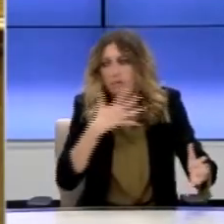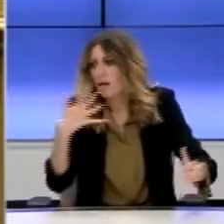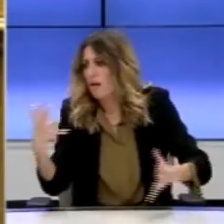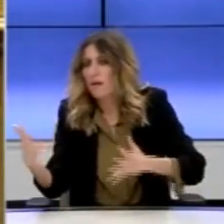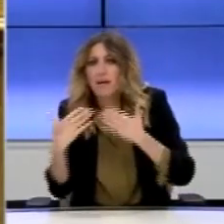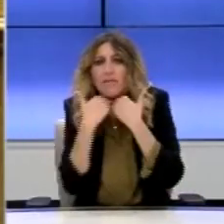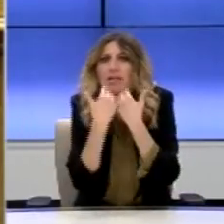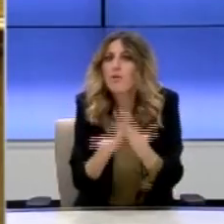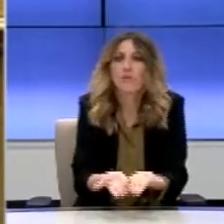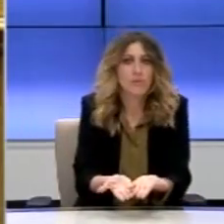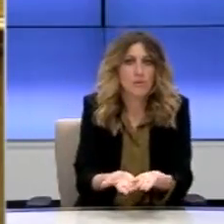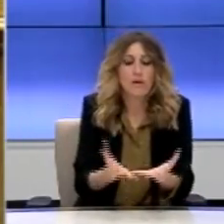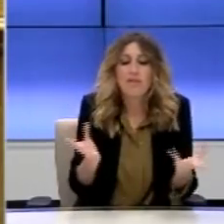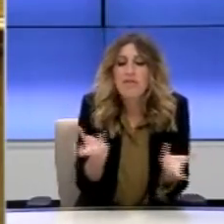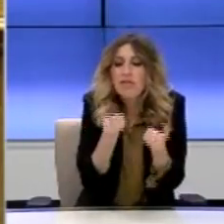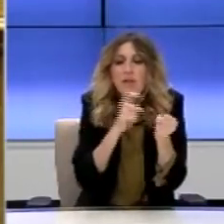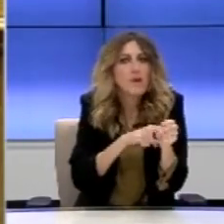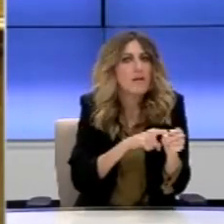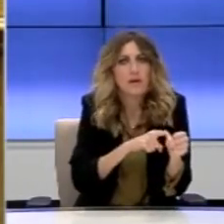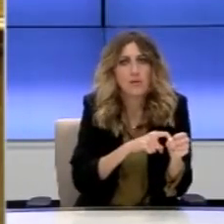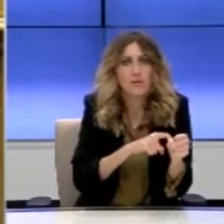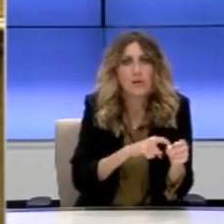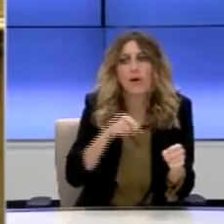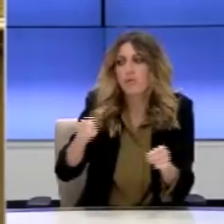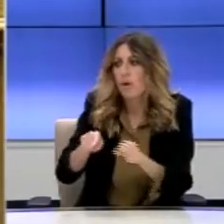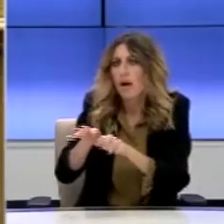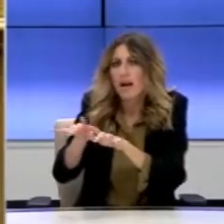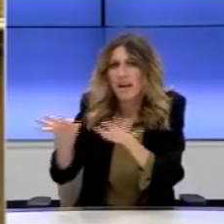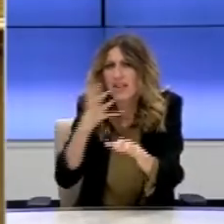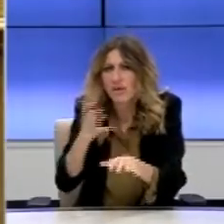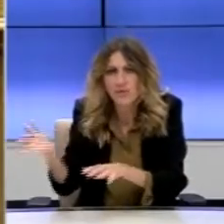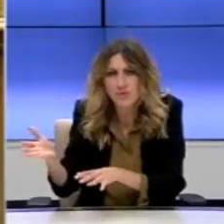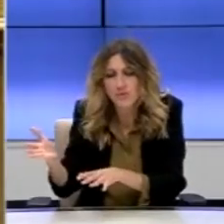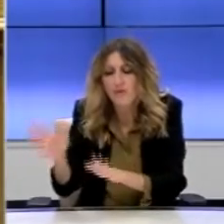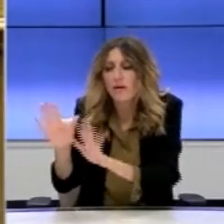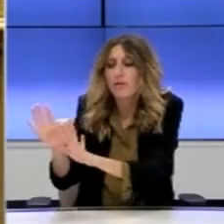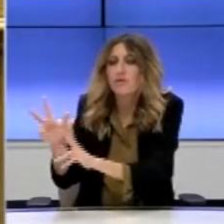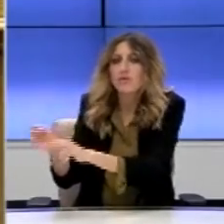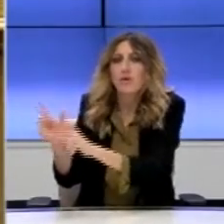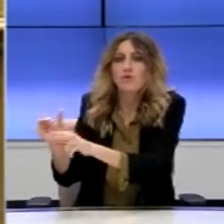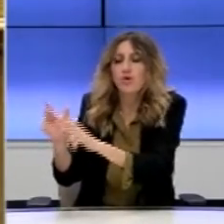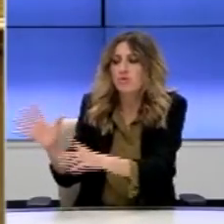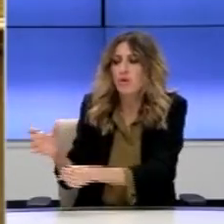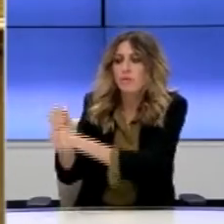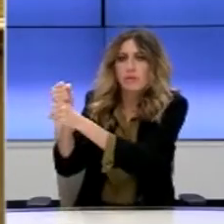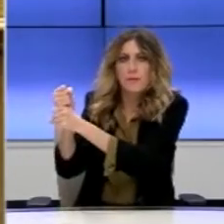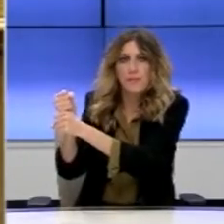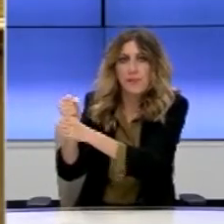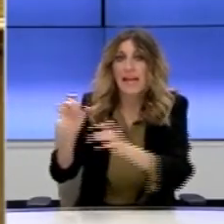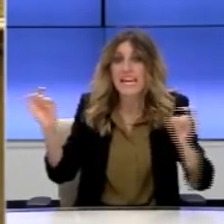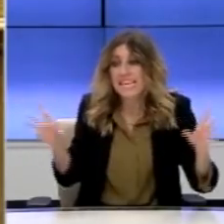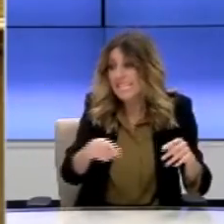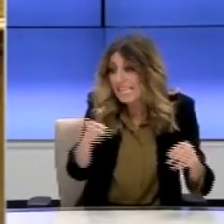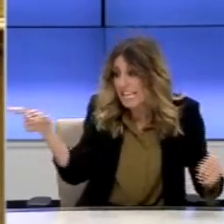απορριθμίζονται και τελικά να διατρέχουν αυξημένο κίνδυνο αν προσβληθούν από κορονοϊό, με συνέπεια να